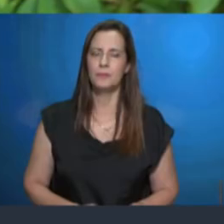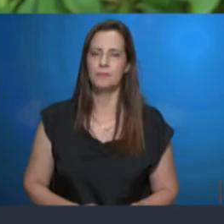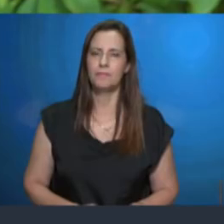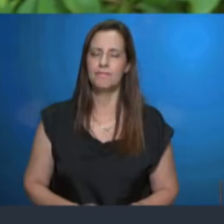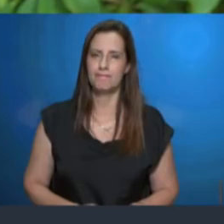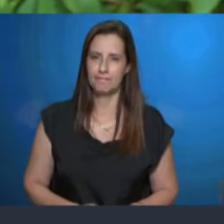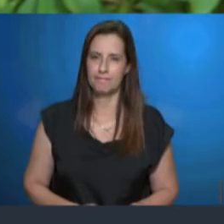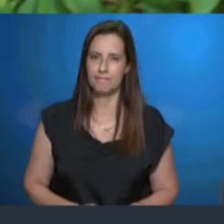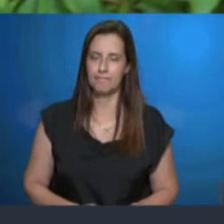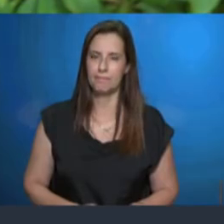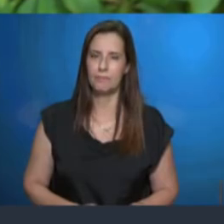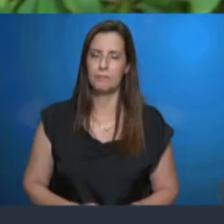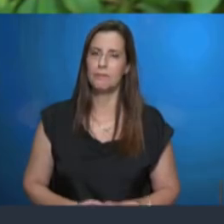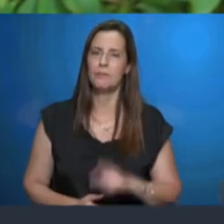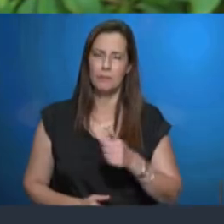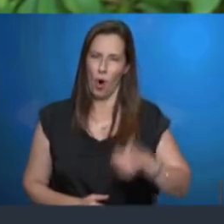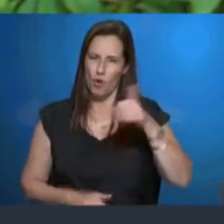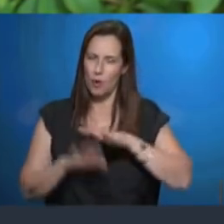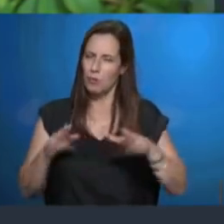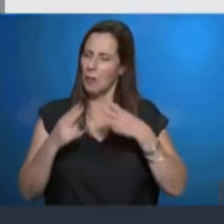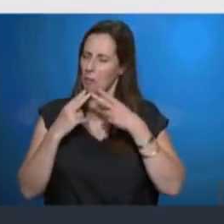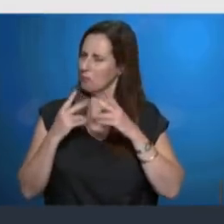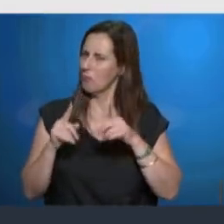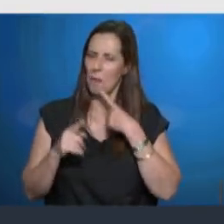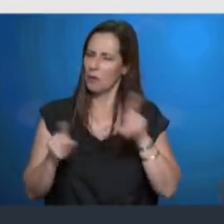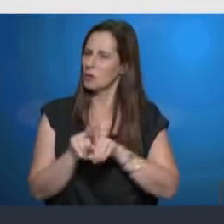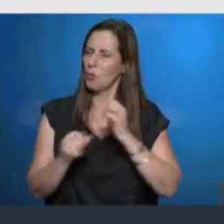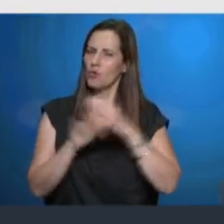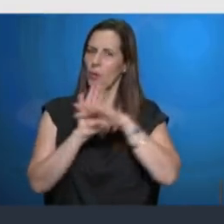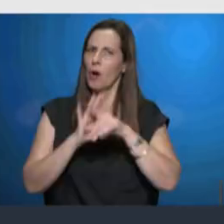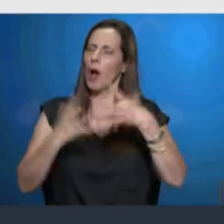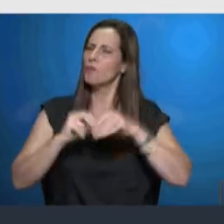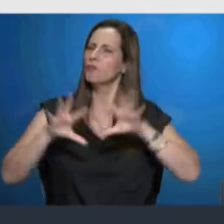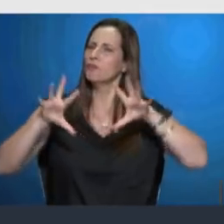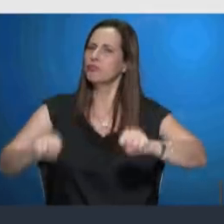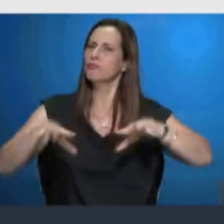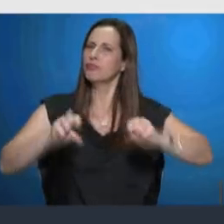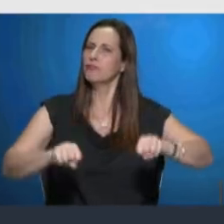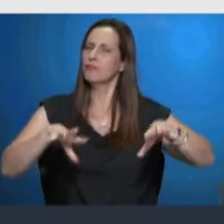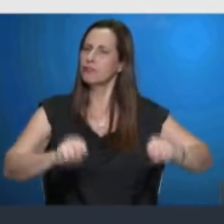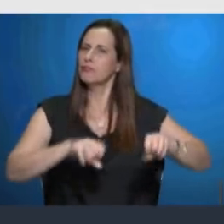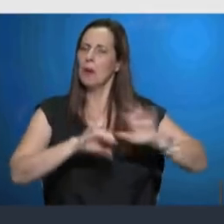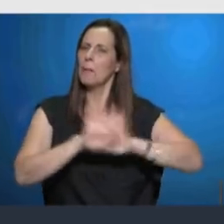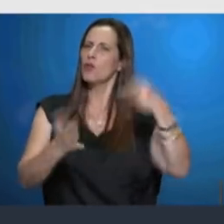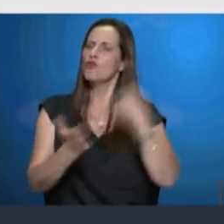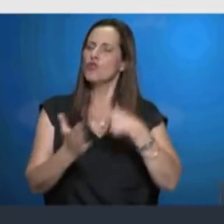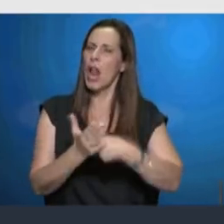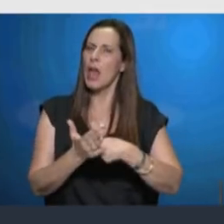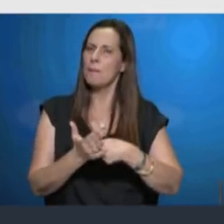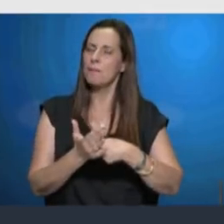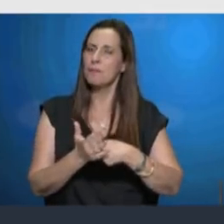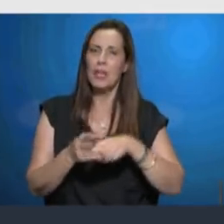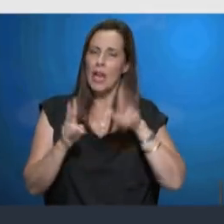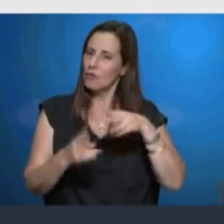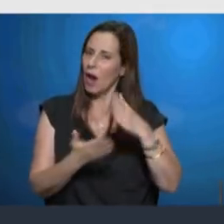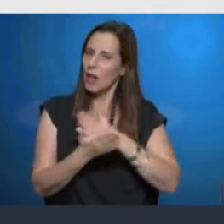בתגובה לעניין המסעדה, מסר אלי אבוטבול כי פעל בהתאם לחוק. המשפחה השתלטה על חצי דונם של המועצה בלי לשלם שכר דירה. ניתן